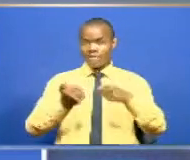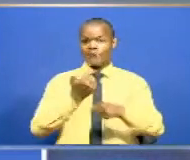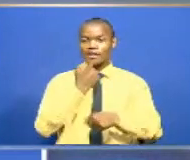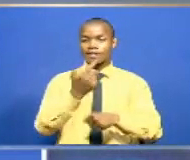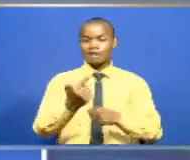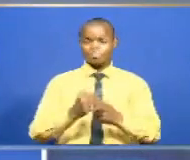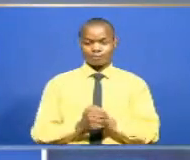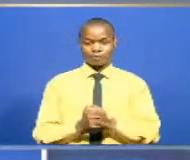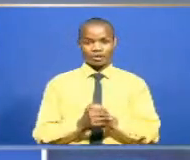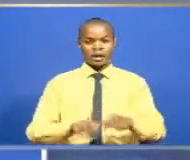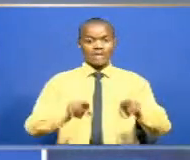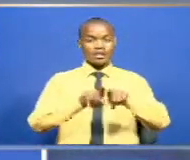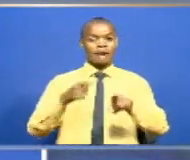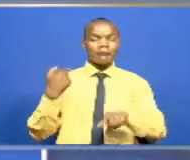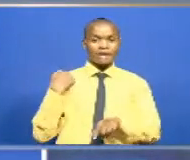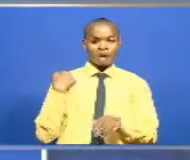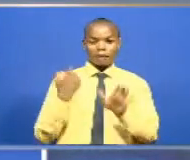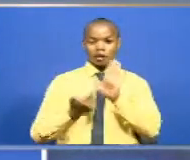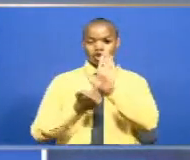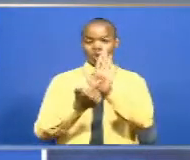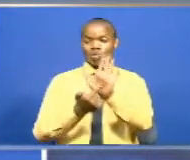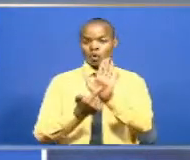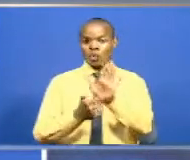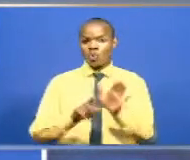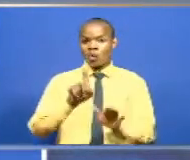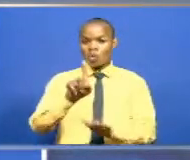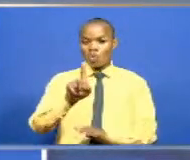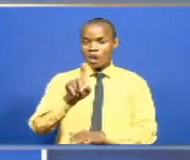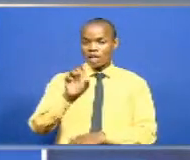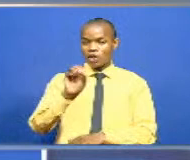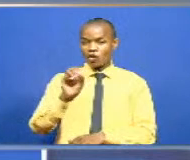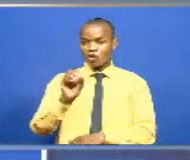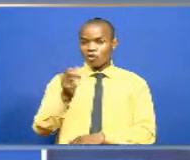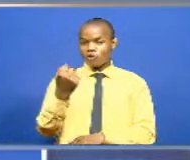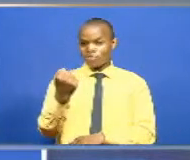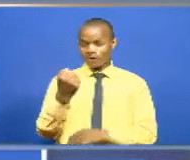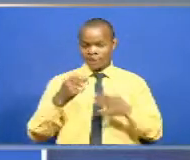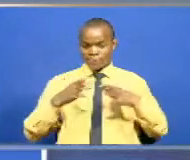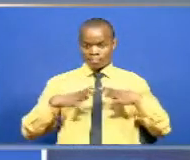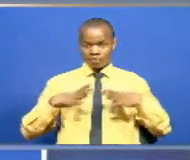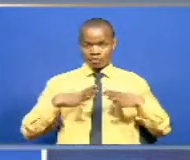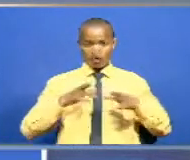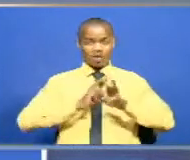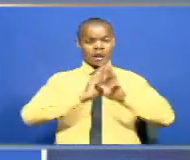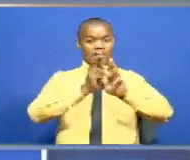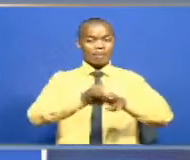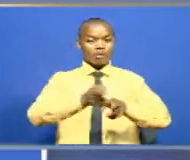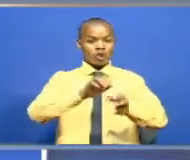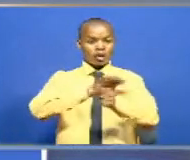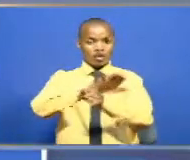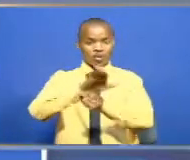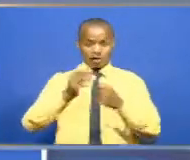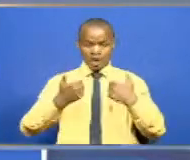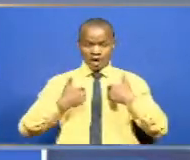Takwimu pia zinadokeza kuwa watu 105 zaidi wameambukizwa virusi vya corona baada ya sampuli